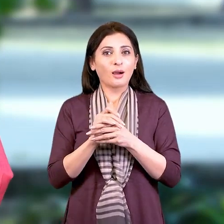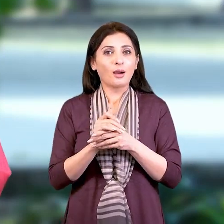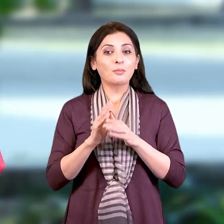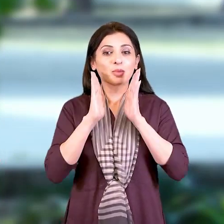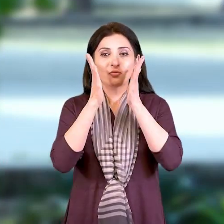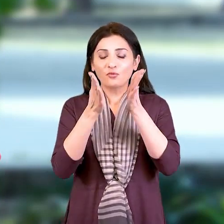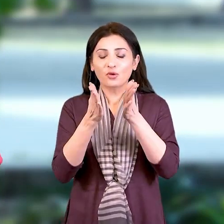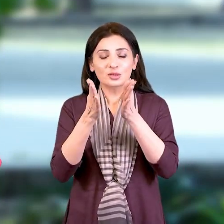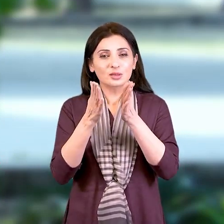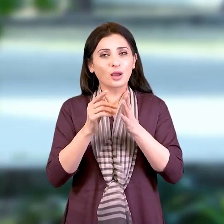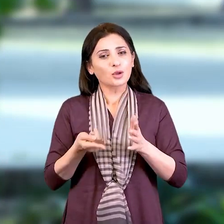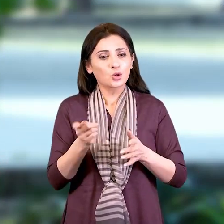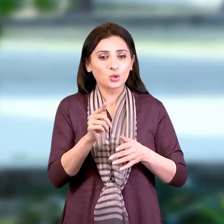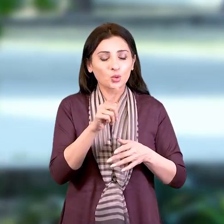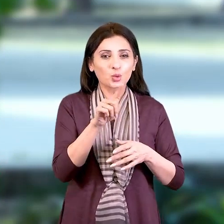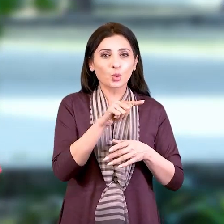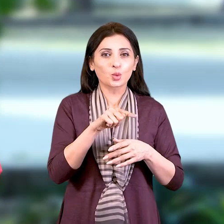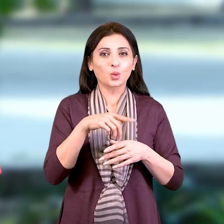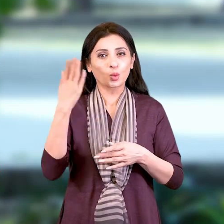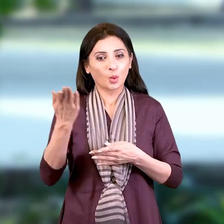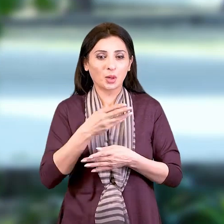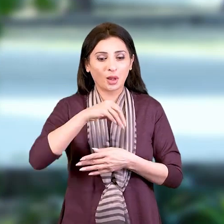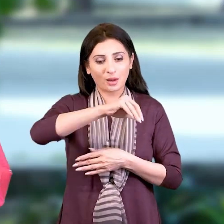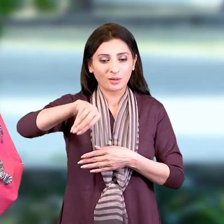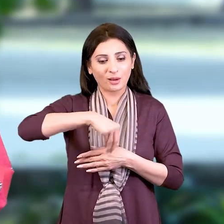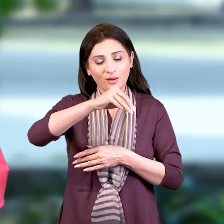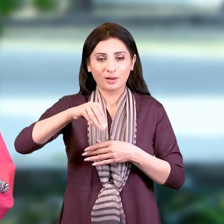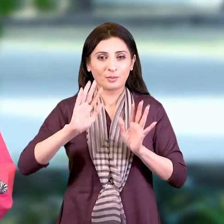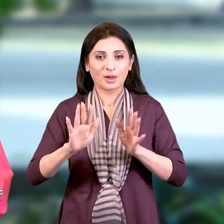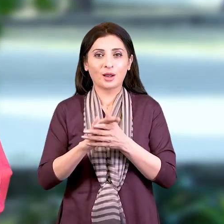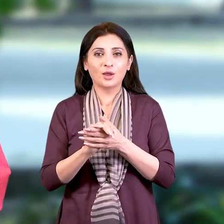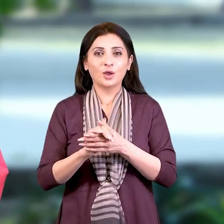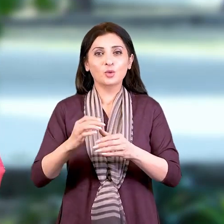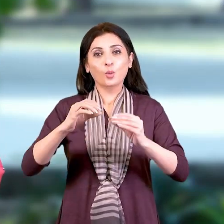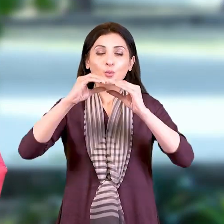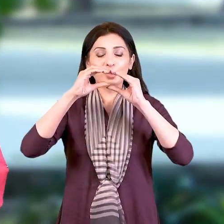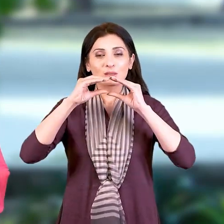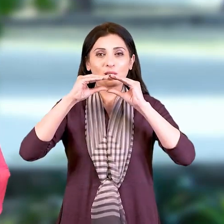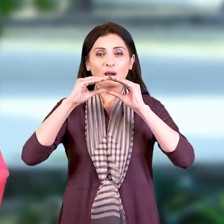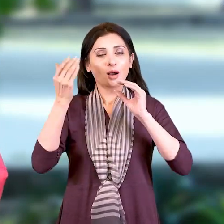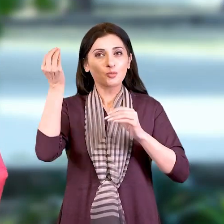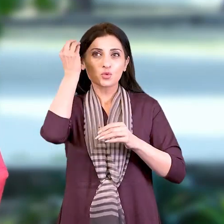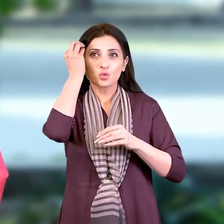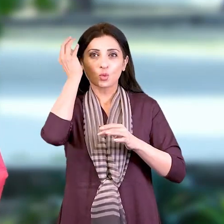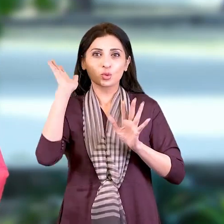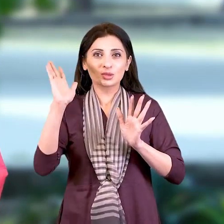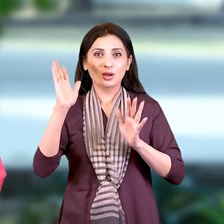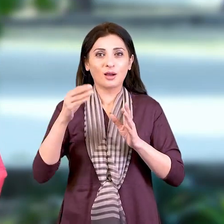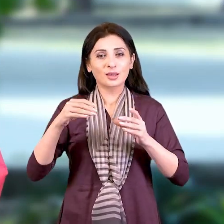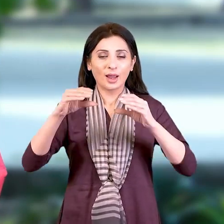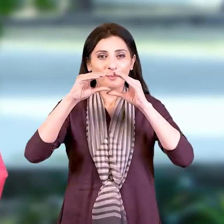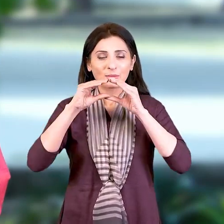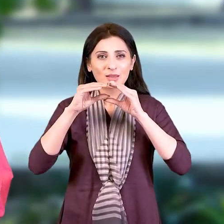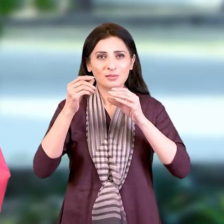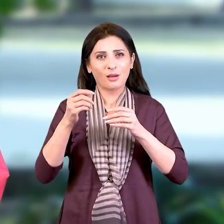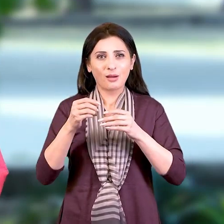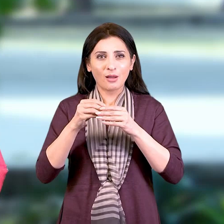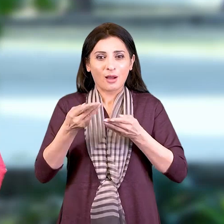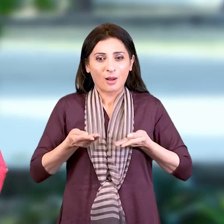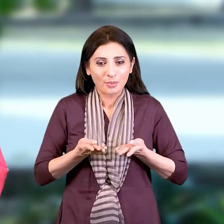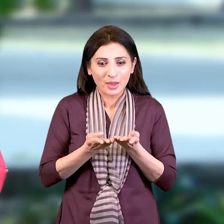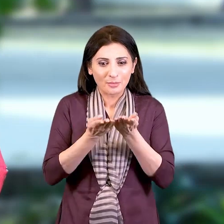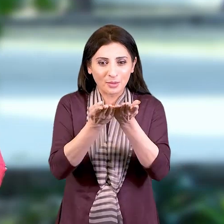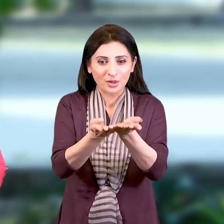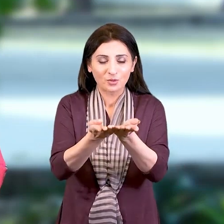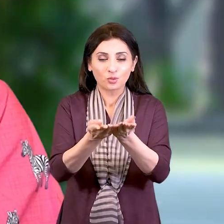day making something new. तो उसके दौरान pizzas is something that we realized जब हमने बनाने शुरू किए कि we are making good pizzas